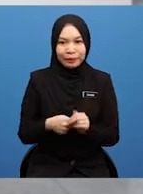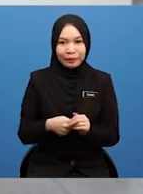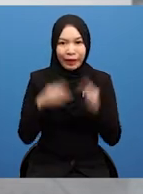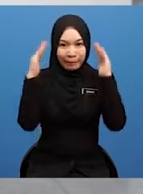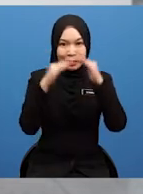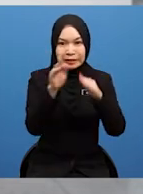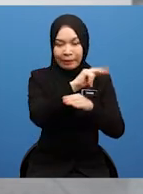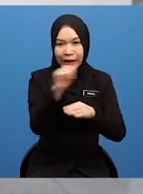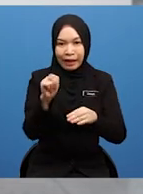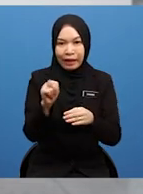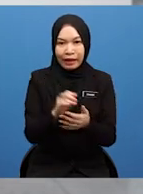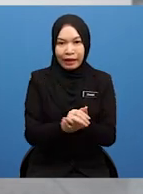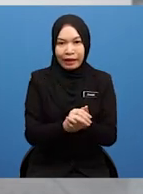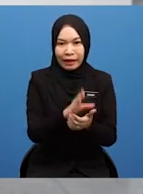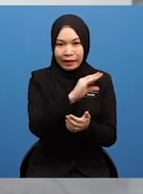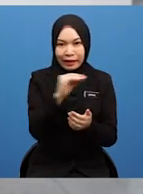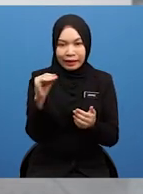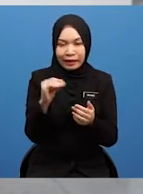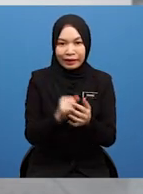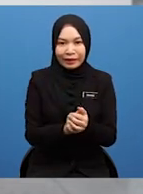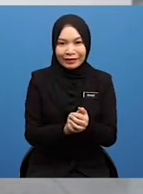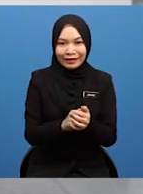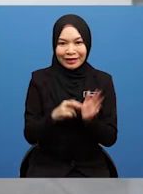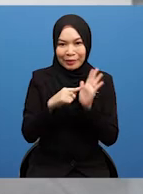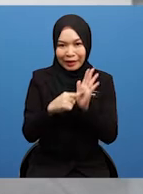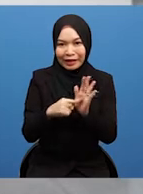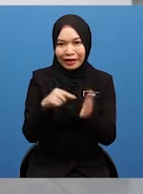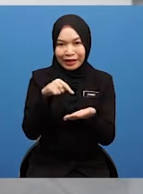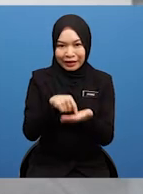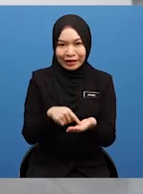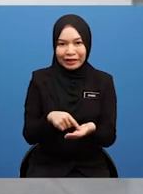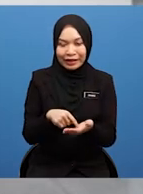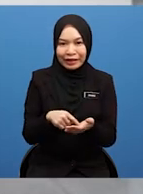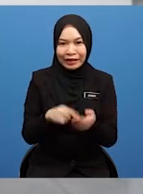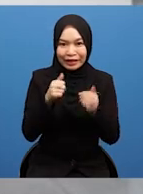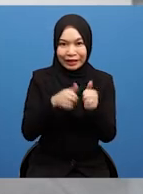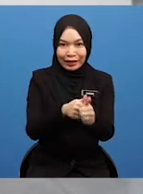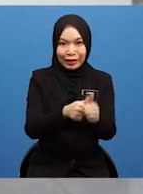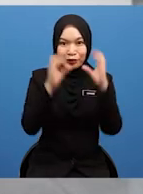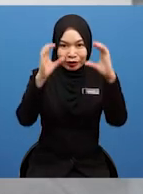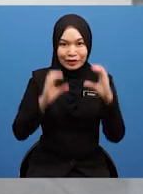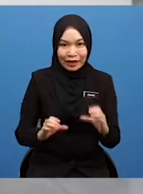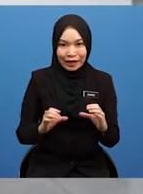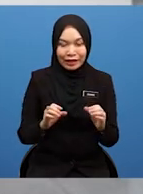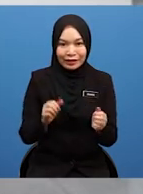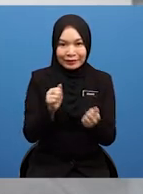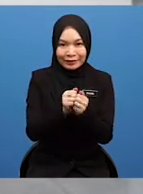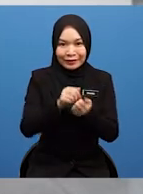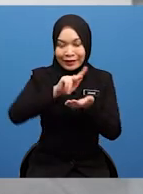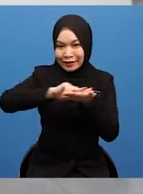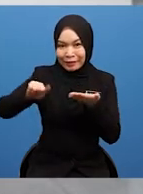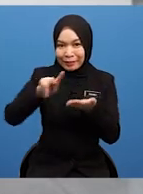sebenarnya merujuk kepada challenge dan gaya persembahan karya dengan kemes dan